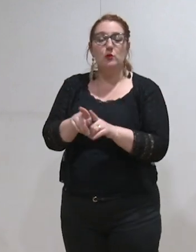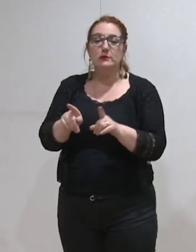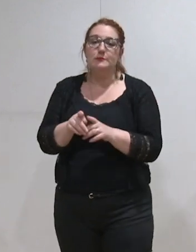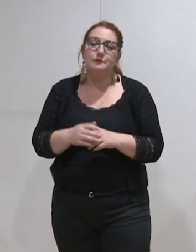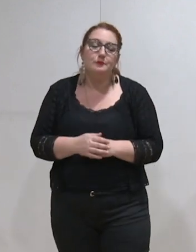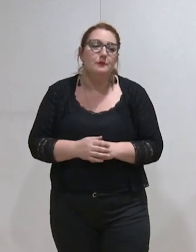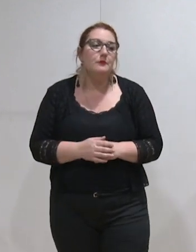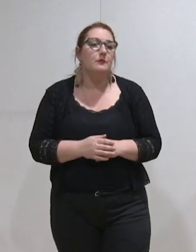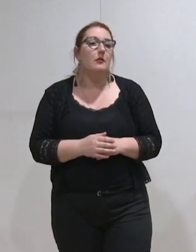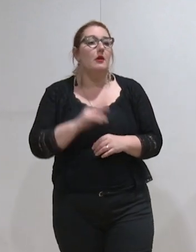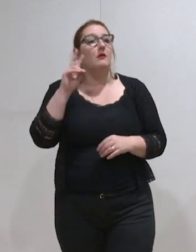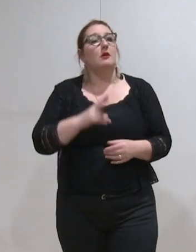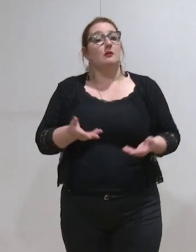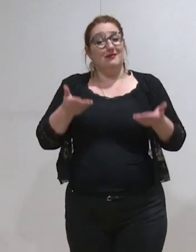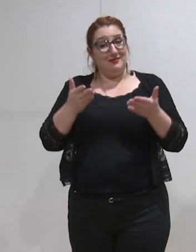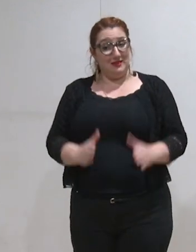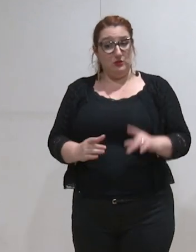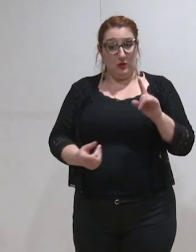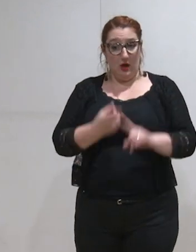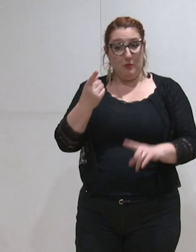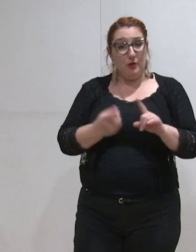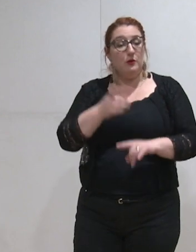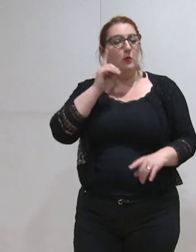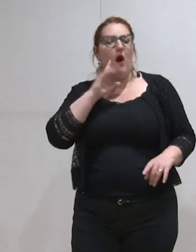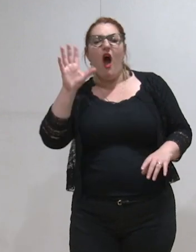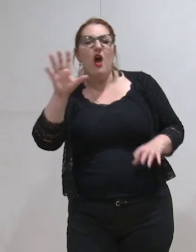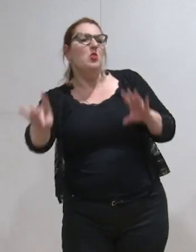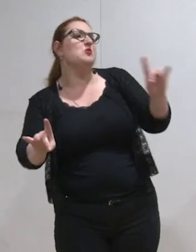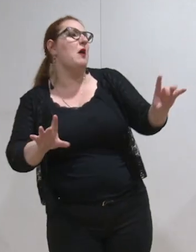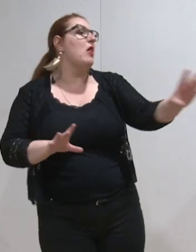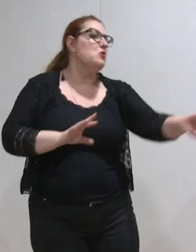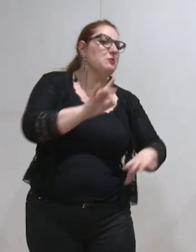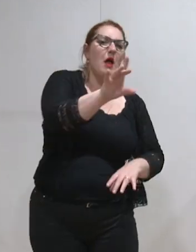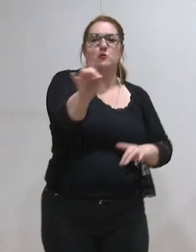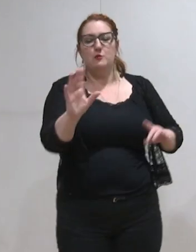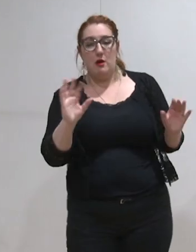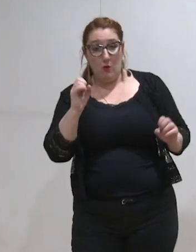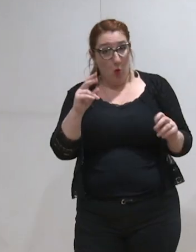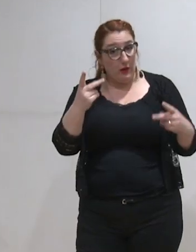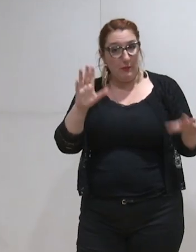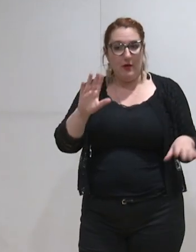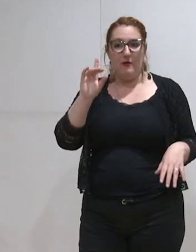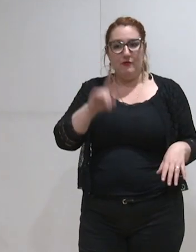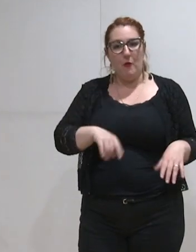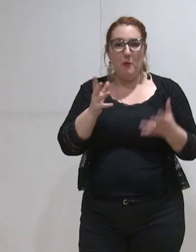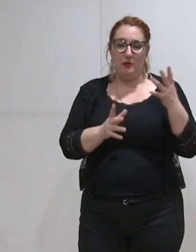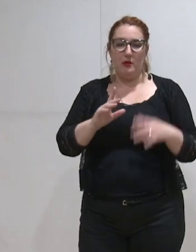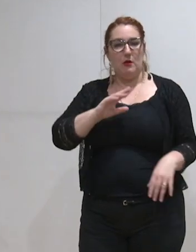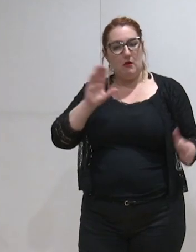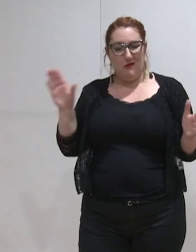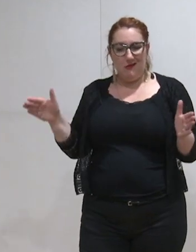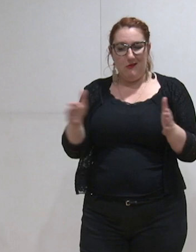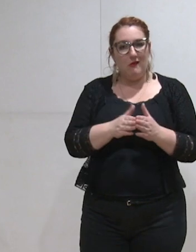est important car si on en vient à dire qu'il faut pas toucher C ou ça il faut déterminer et revenir 2 secondes au débat